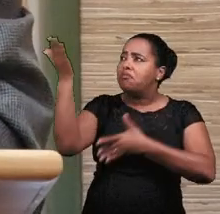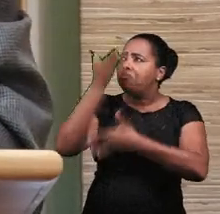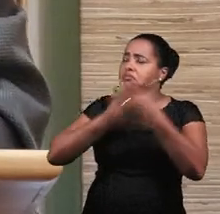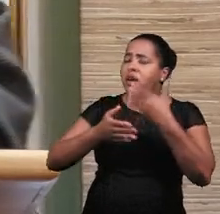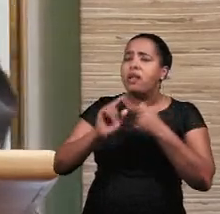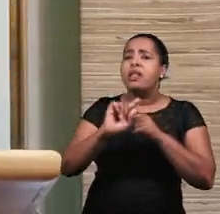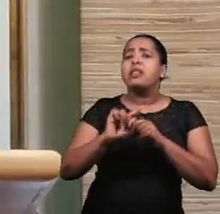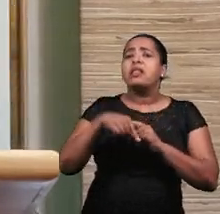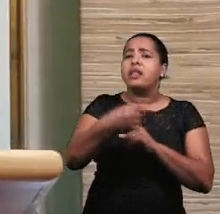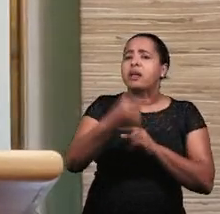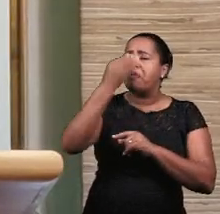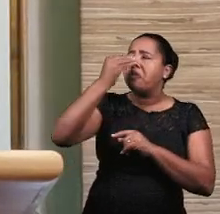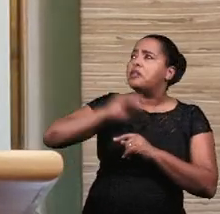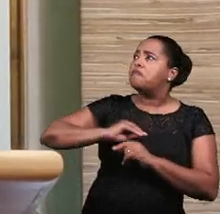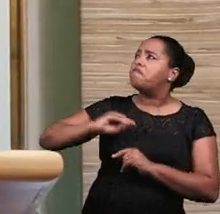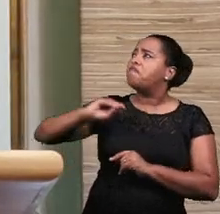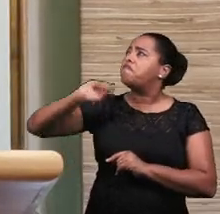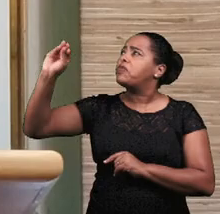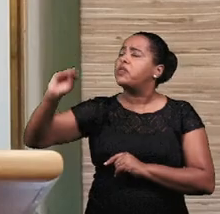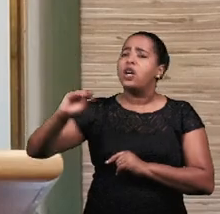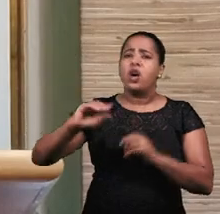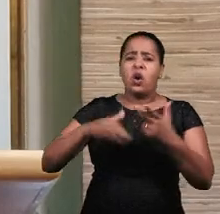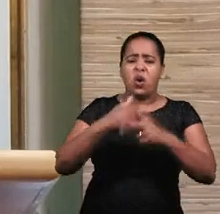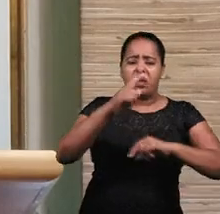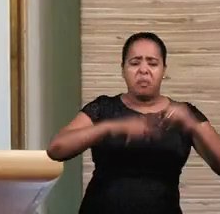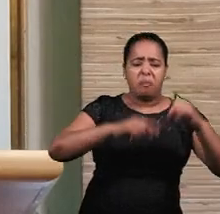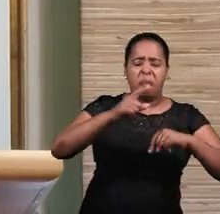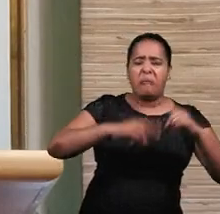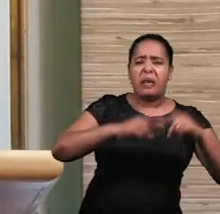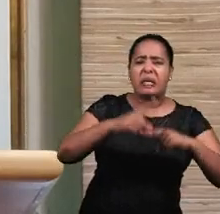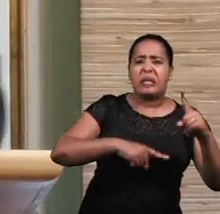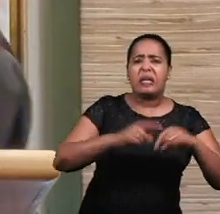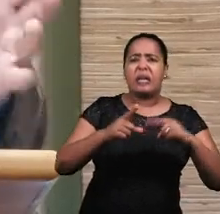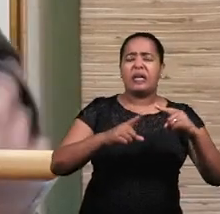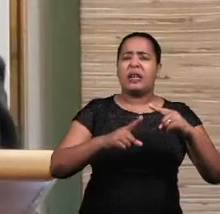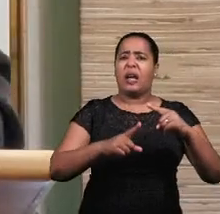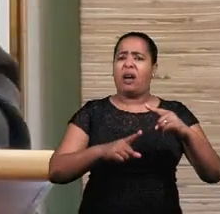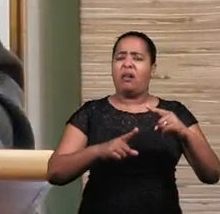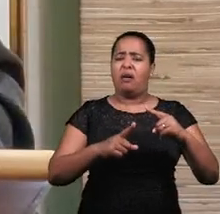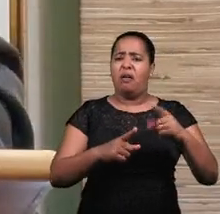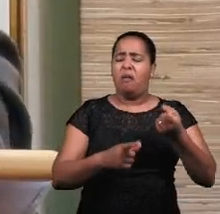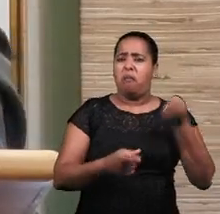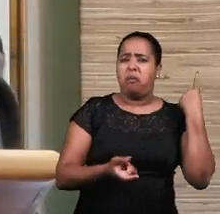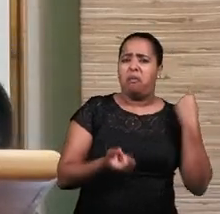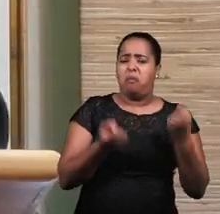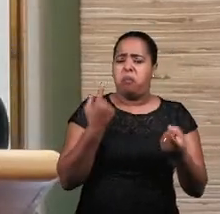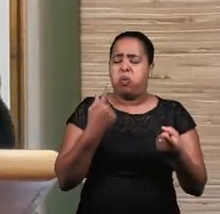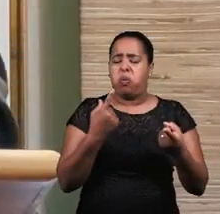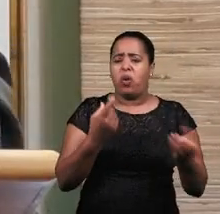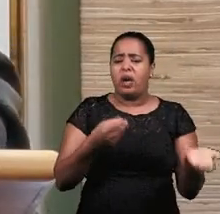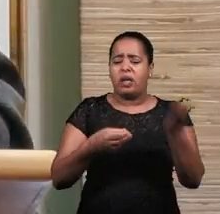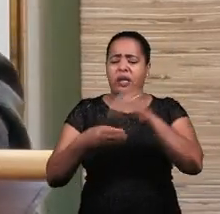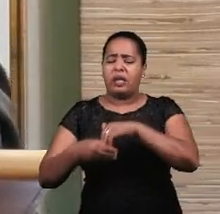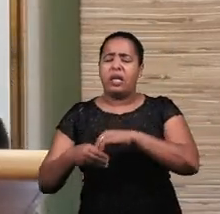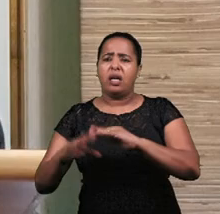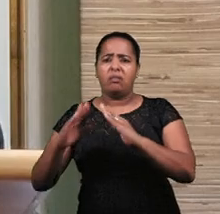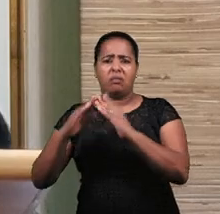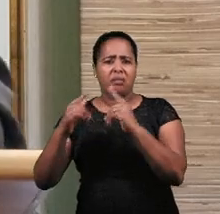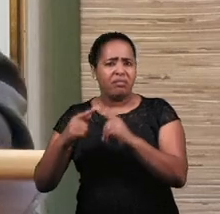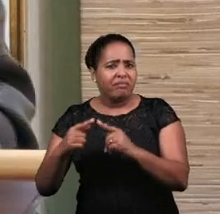étranges dans le culte. Mes frères, c'est la même chose d'aujourd'hui. Il va continuer.